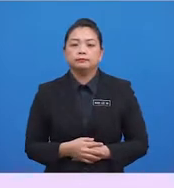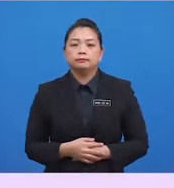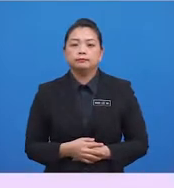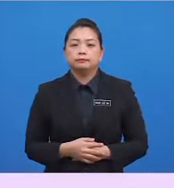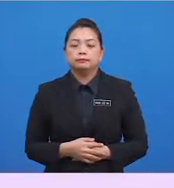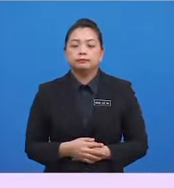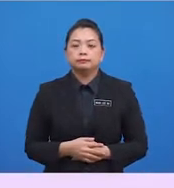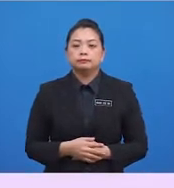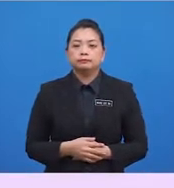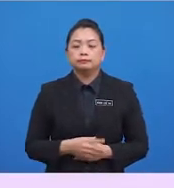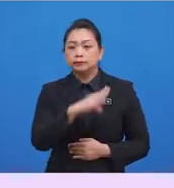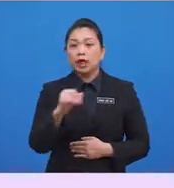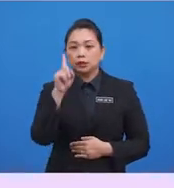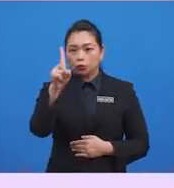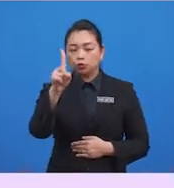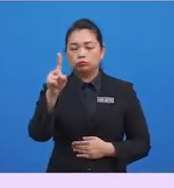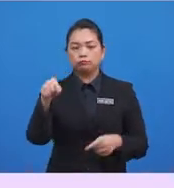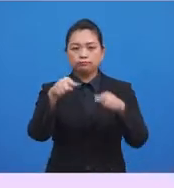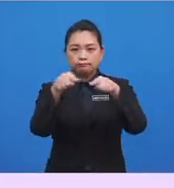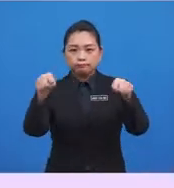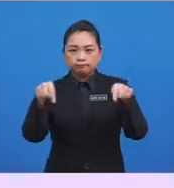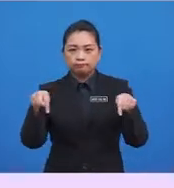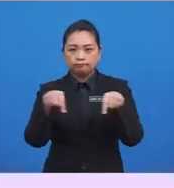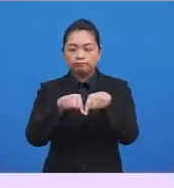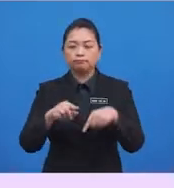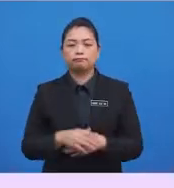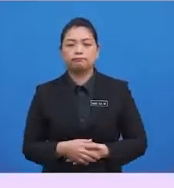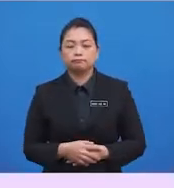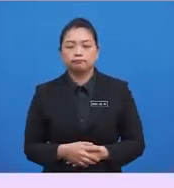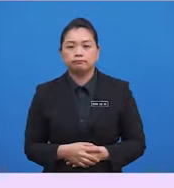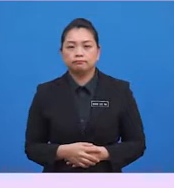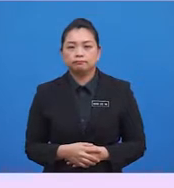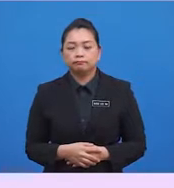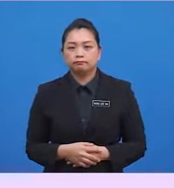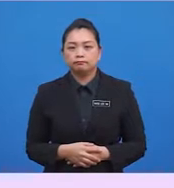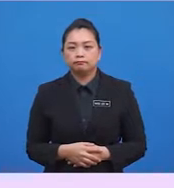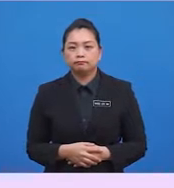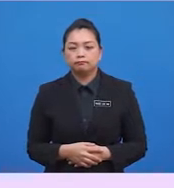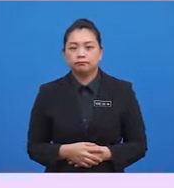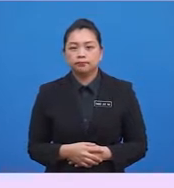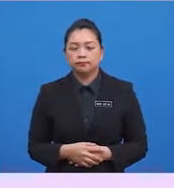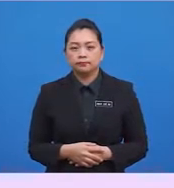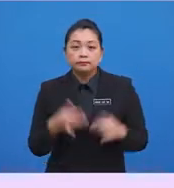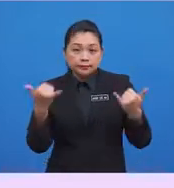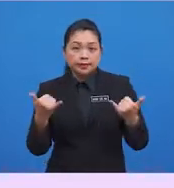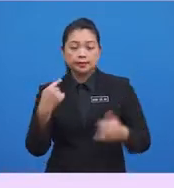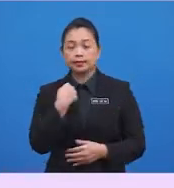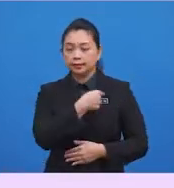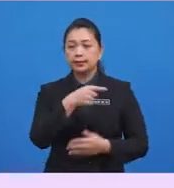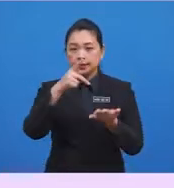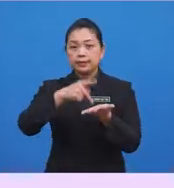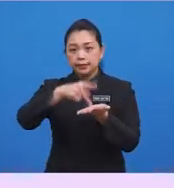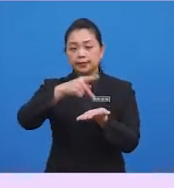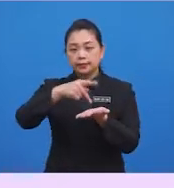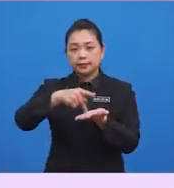tiga dan satu bentuk asas segi empat sama. Ayuh kita kira